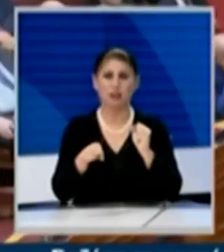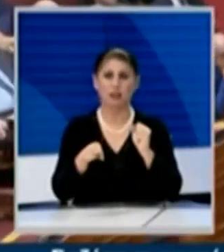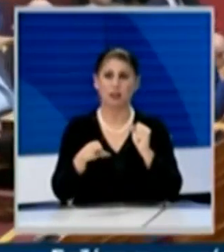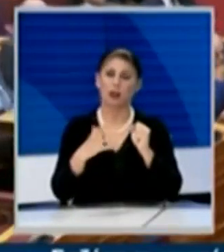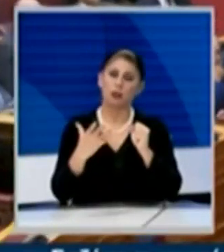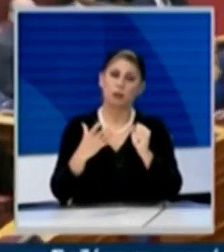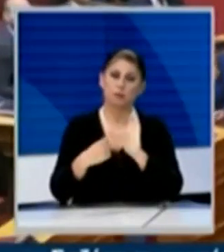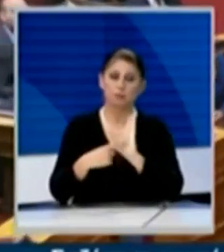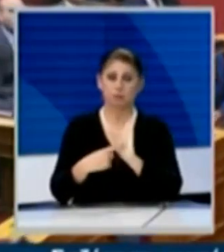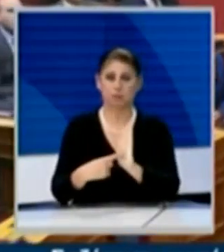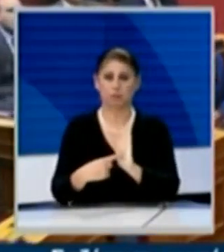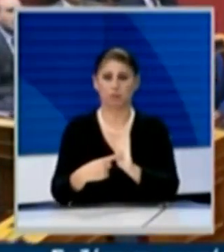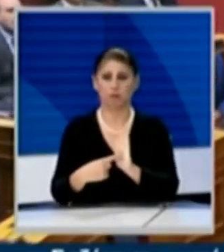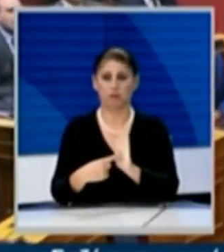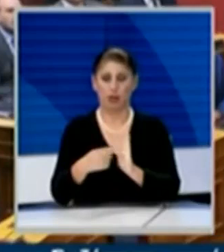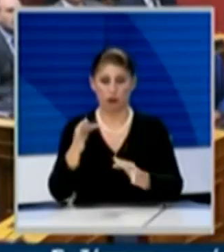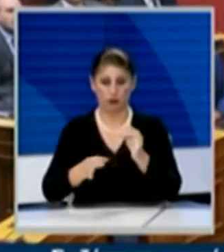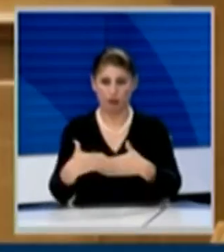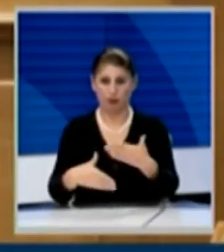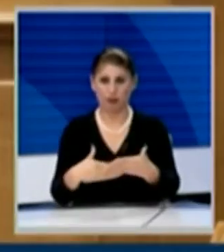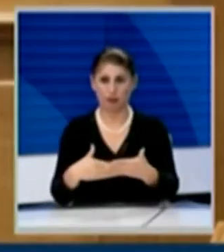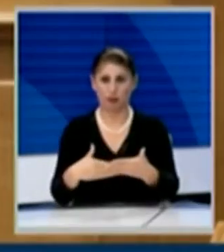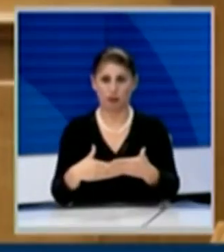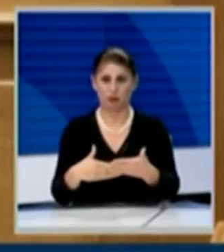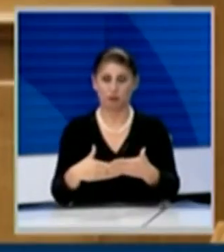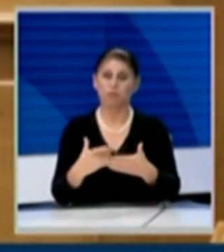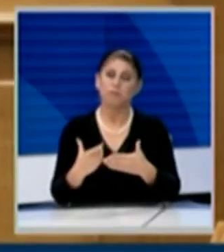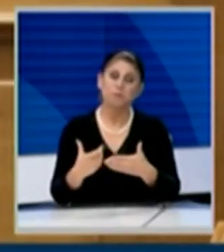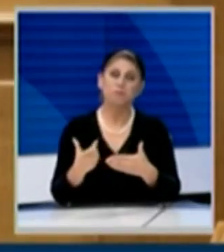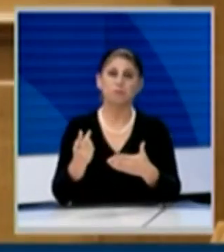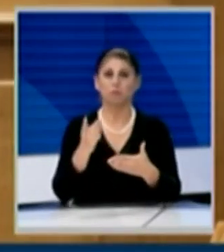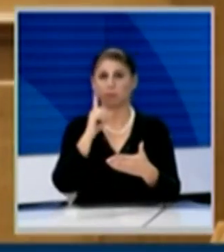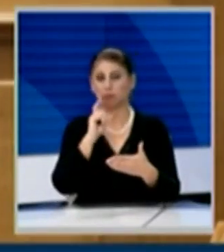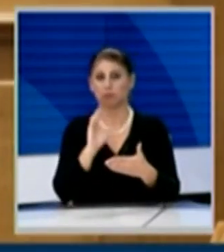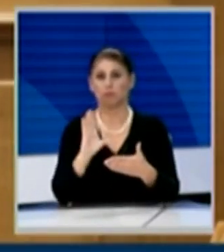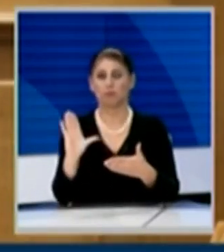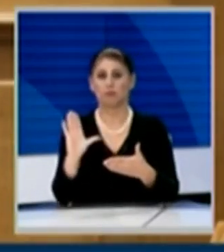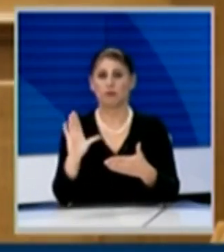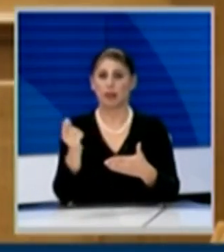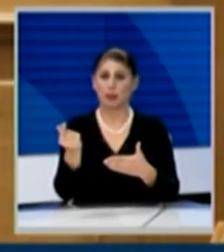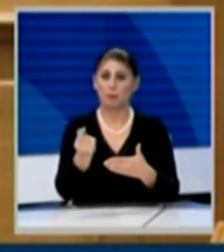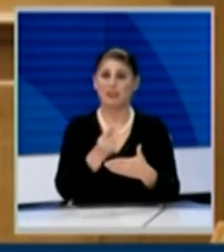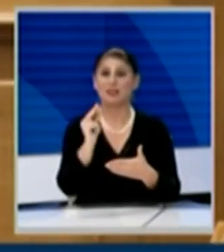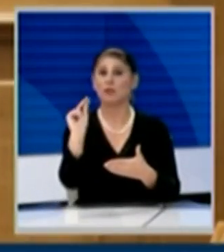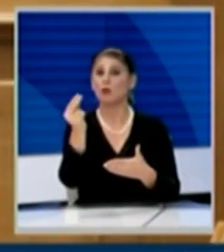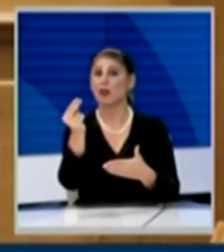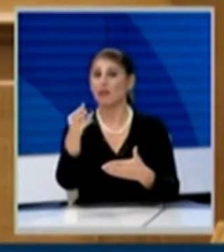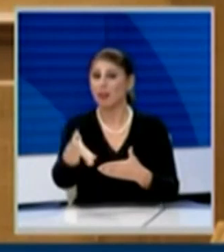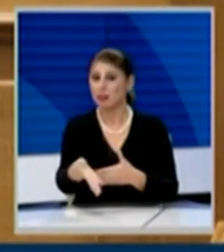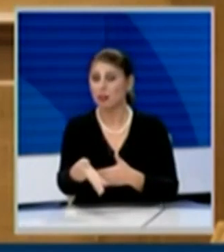ότι οι παρόντες σήμερα στην συζήτηση με το ζόρι ήταν οι μισοί βουλευτές